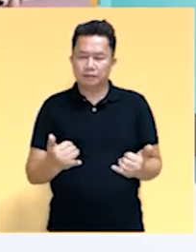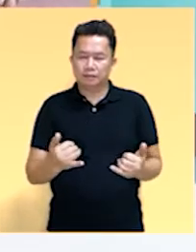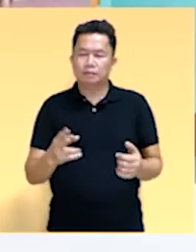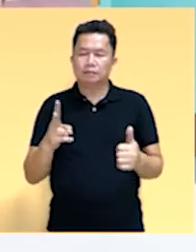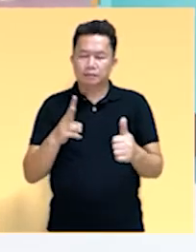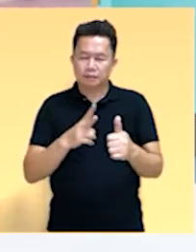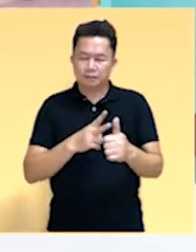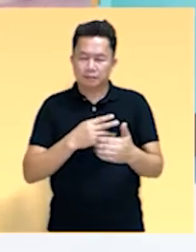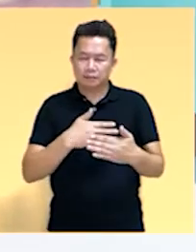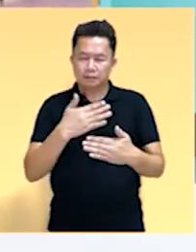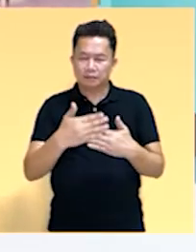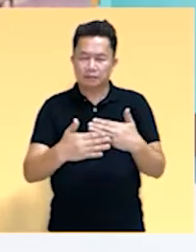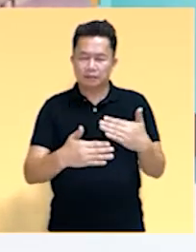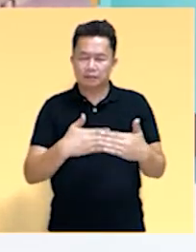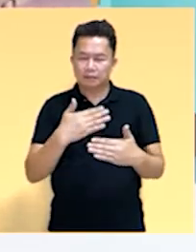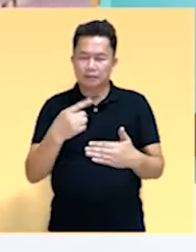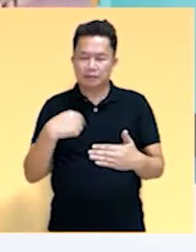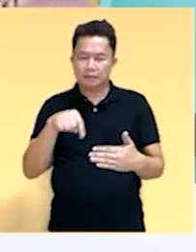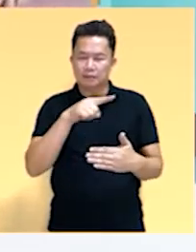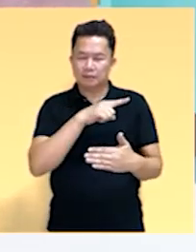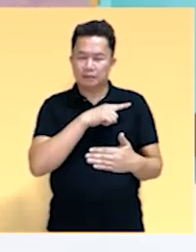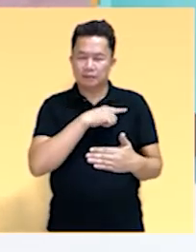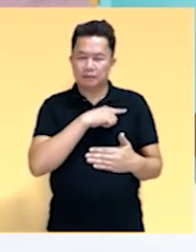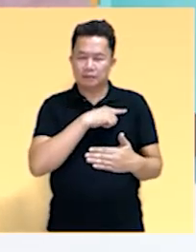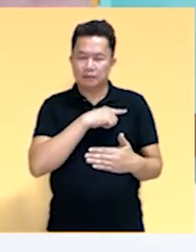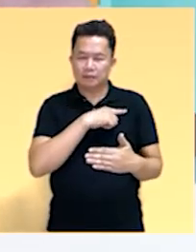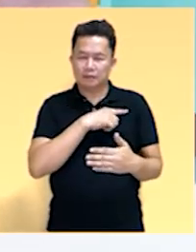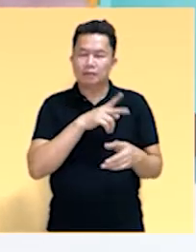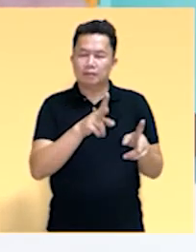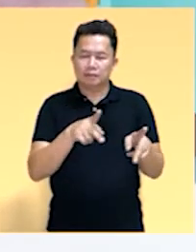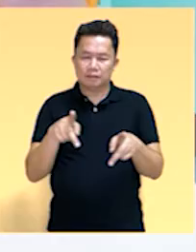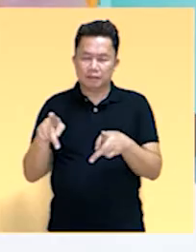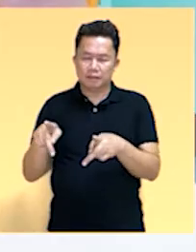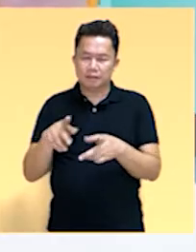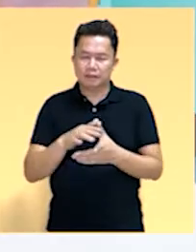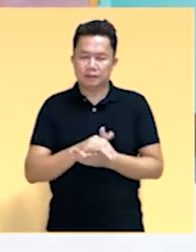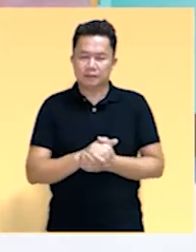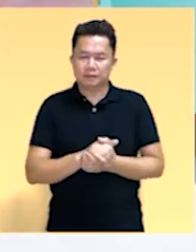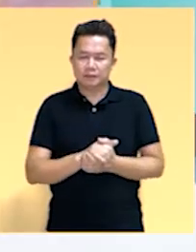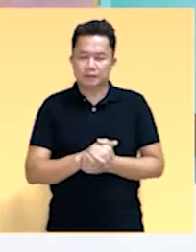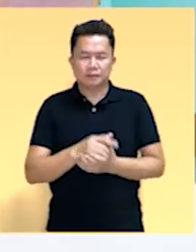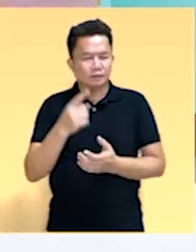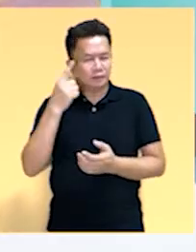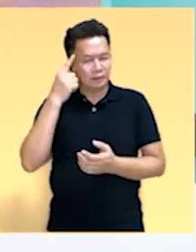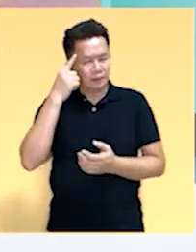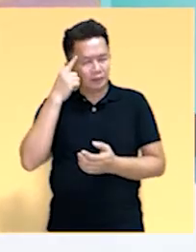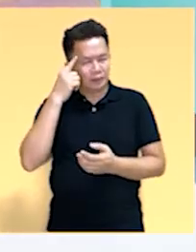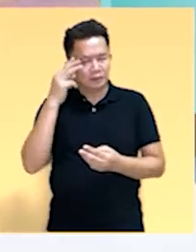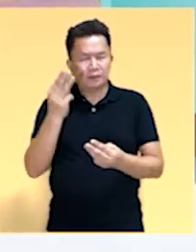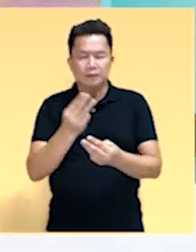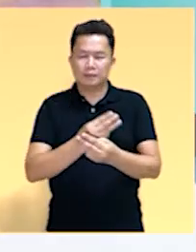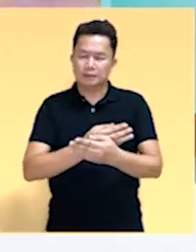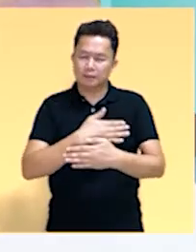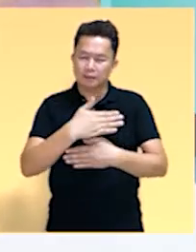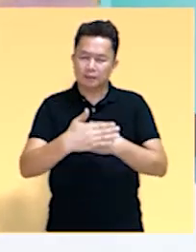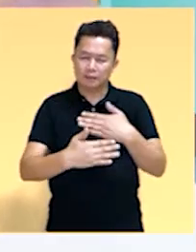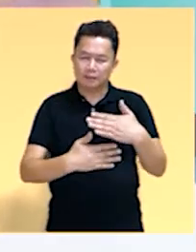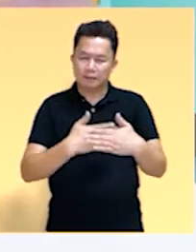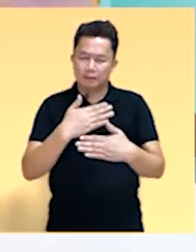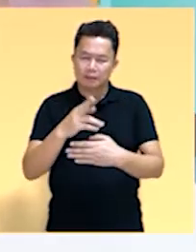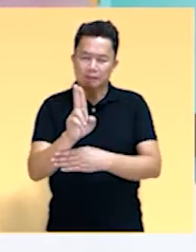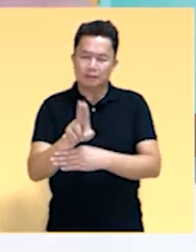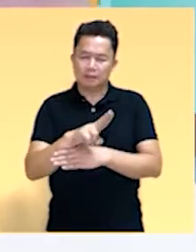Ngayon, nasa pangalawang hakbang na tayo. Ito ay ang plan. Naisip nyo ba ang